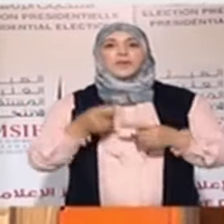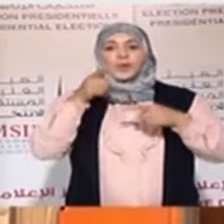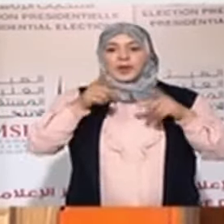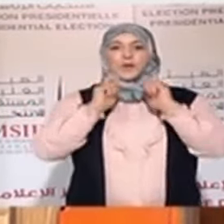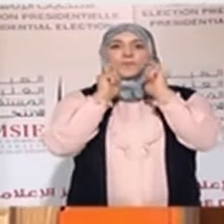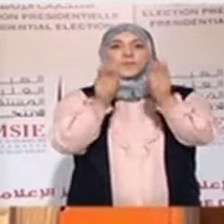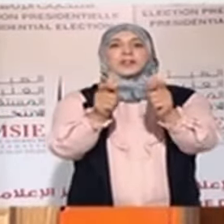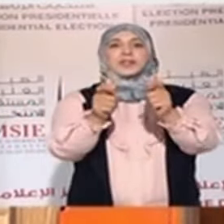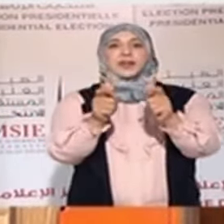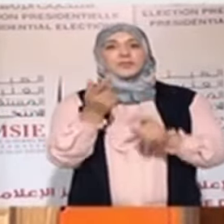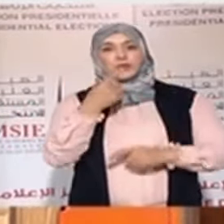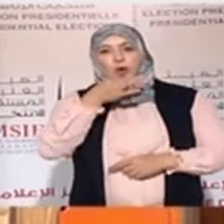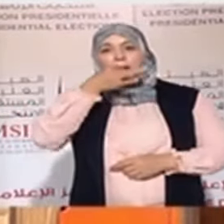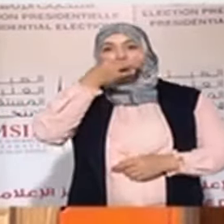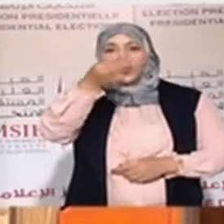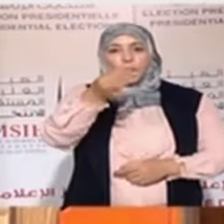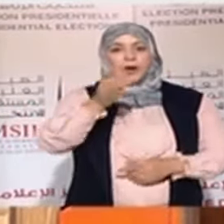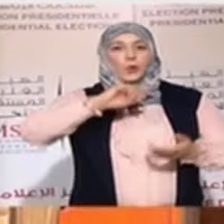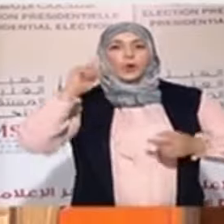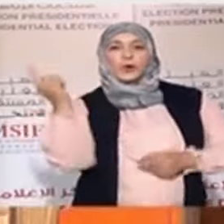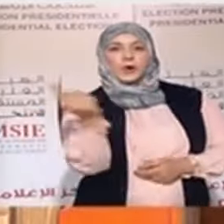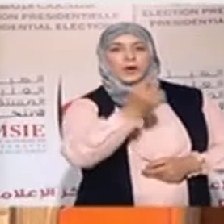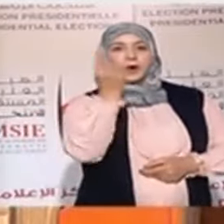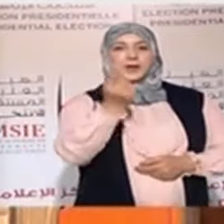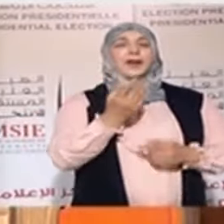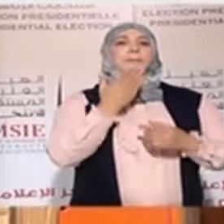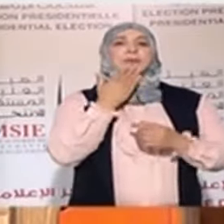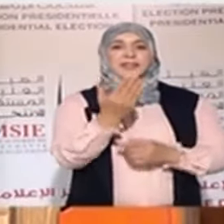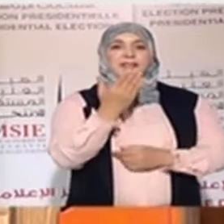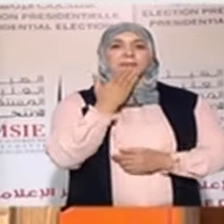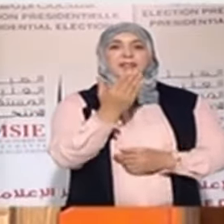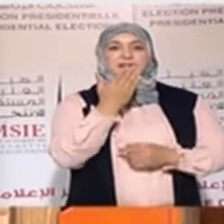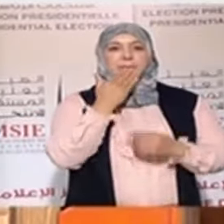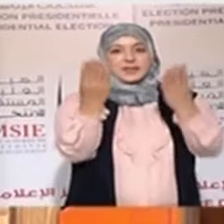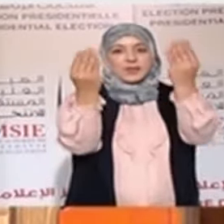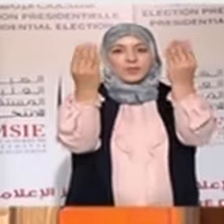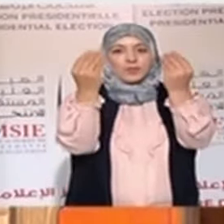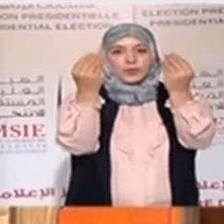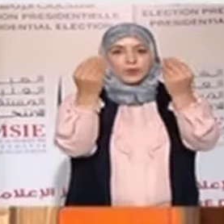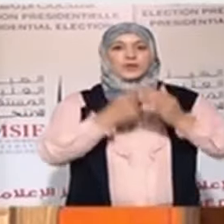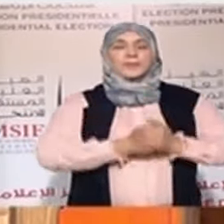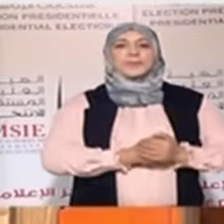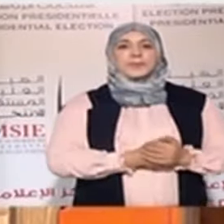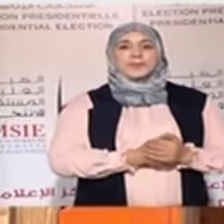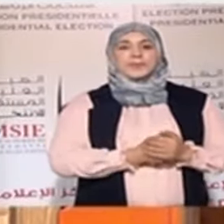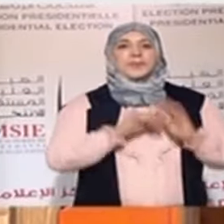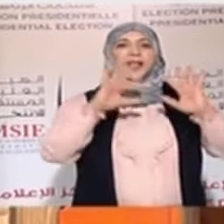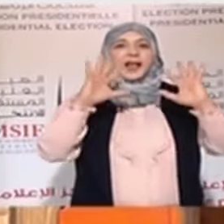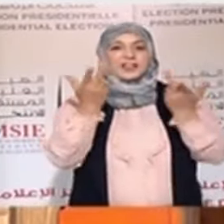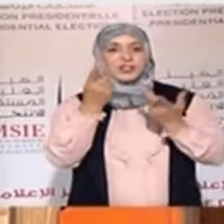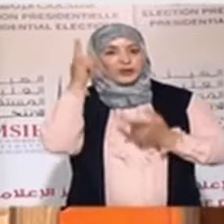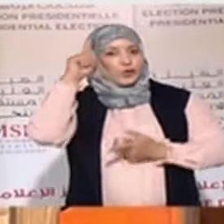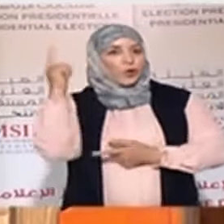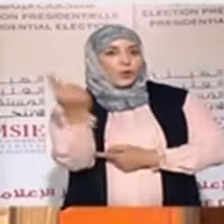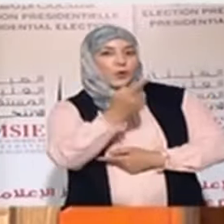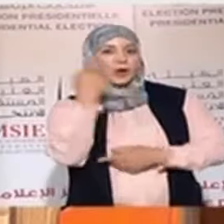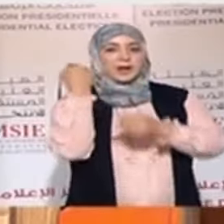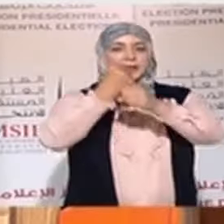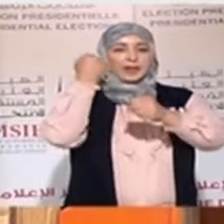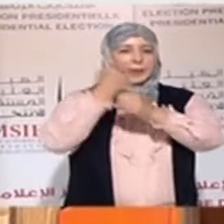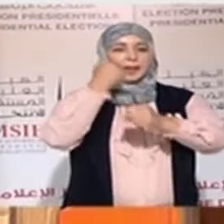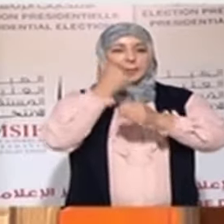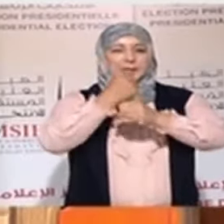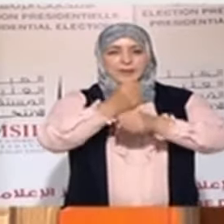مناسبة لأتقدم لهم جميعاً بخالص عبارات الشكر والامتنان على ما برهنوا عليه خلال